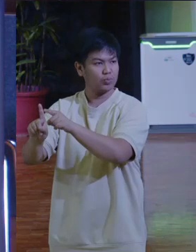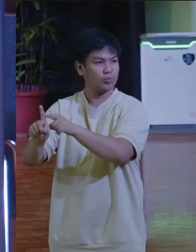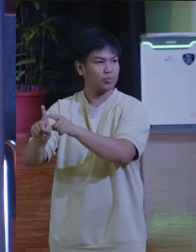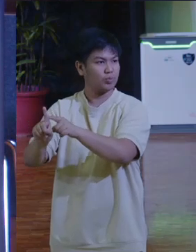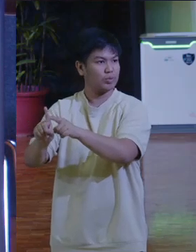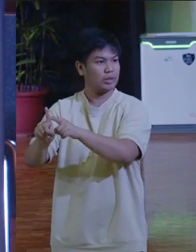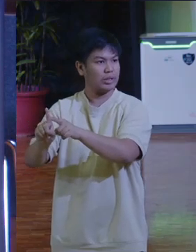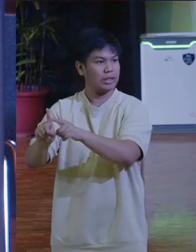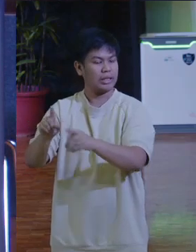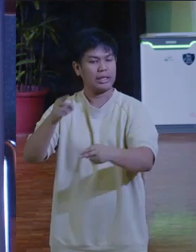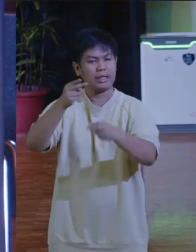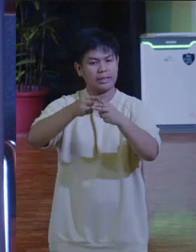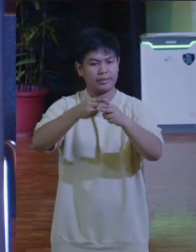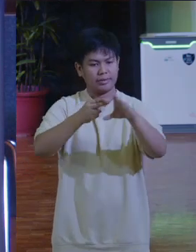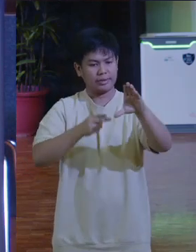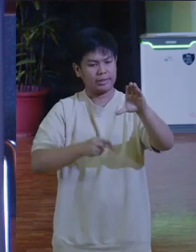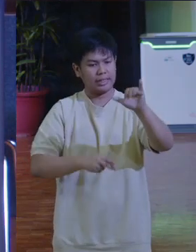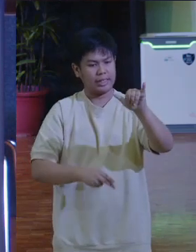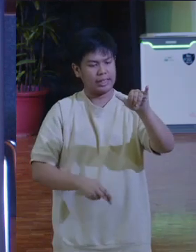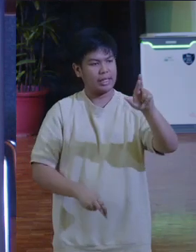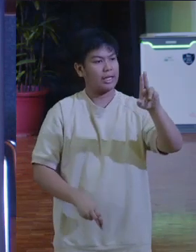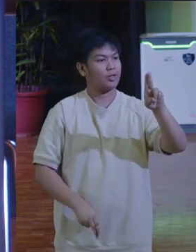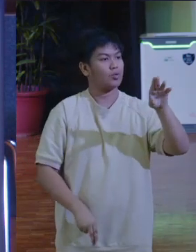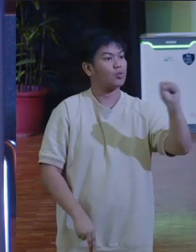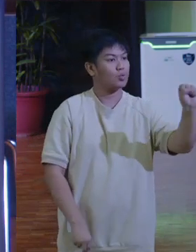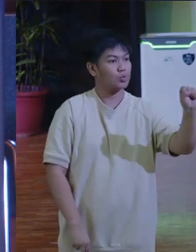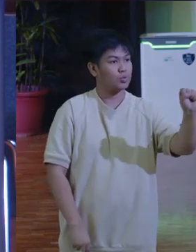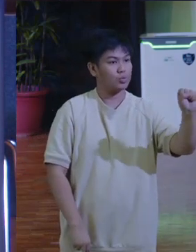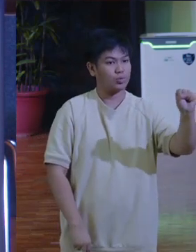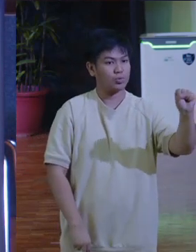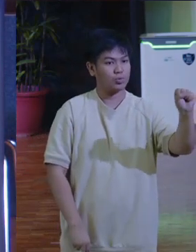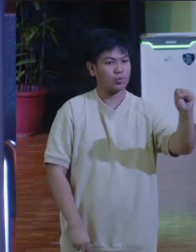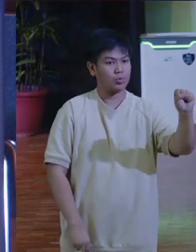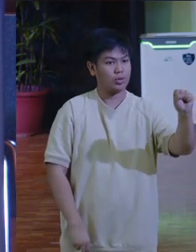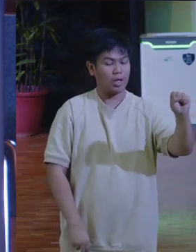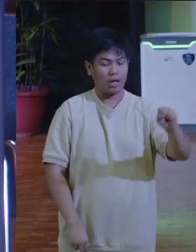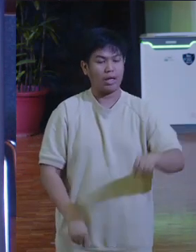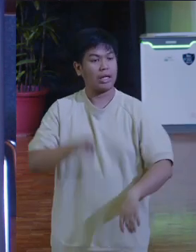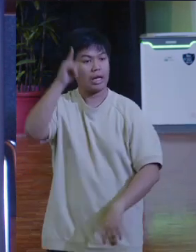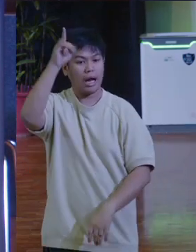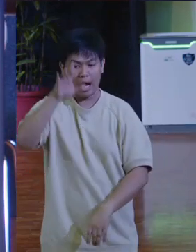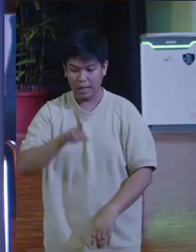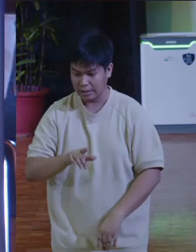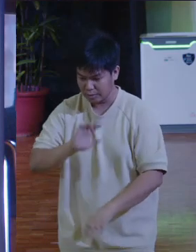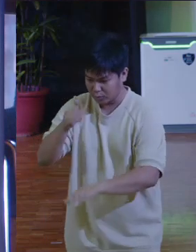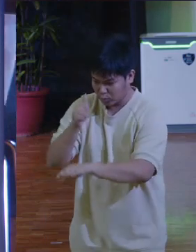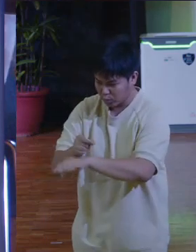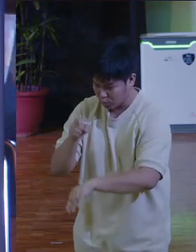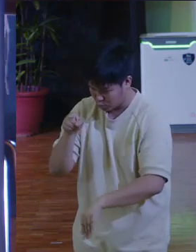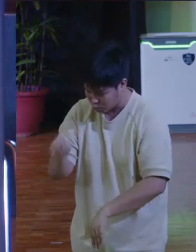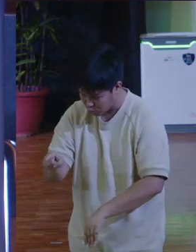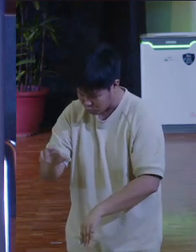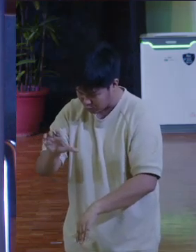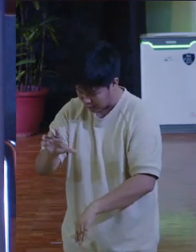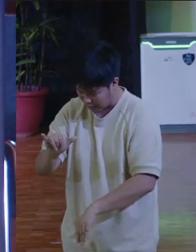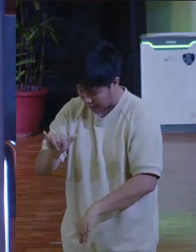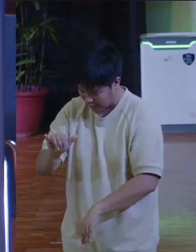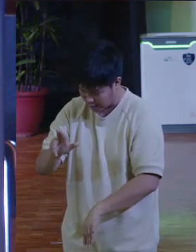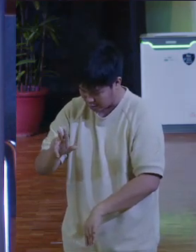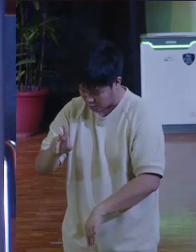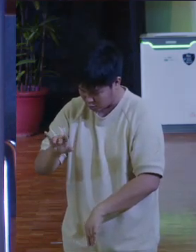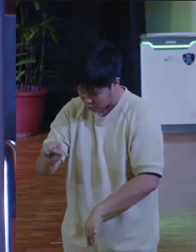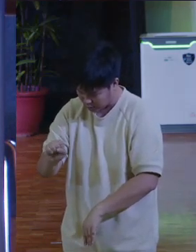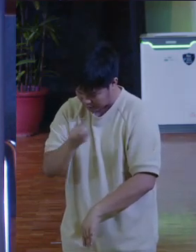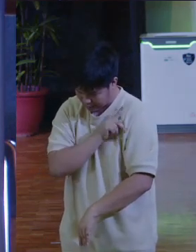isang Persian king na nagngangalang Cyrus. At siya ang gagamitin ng Diyos, isang pagano,